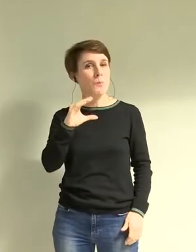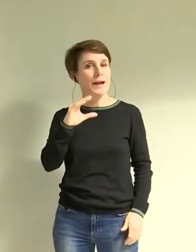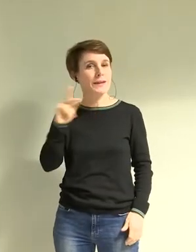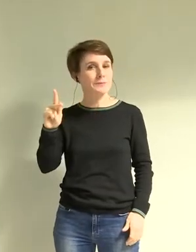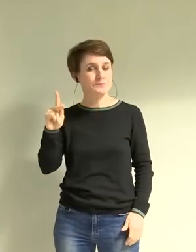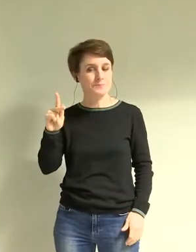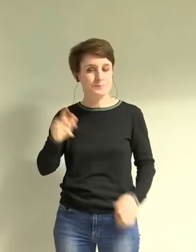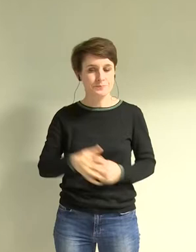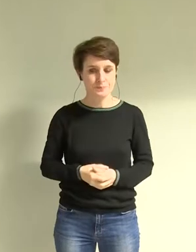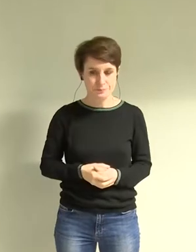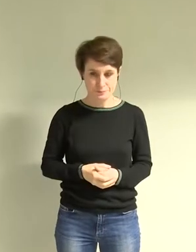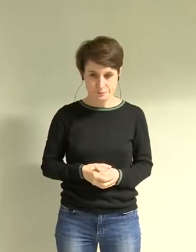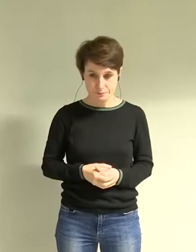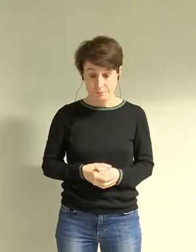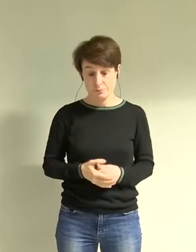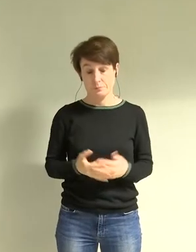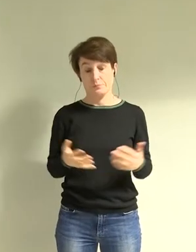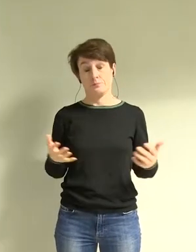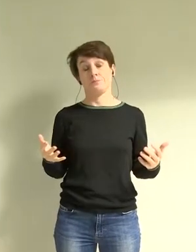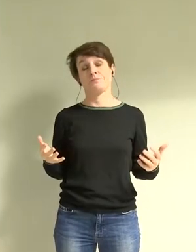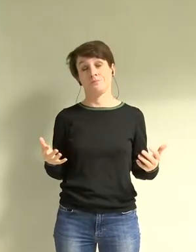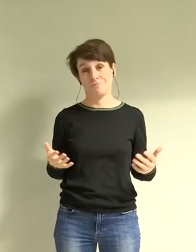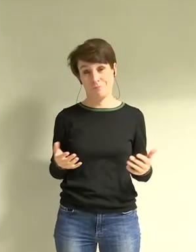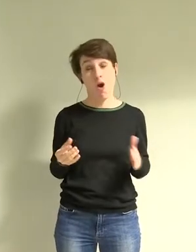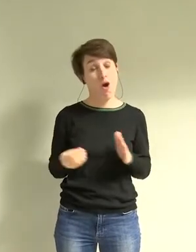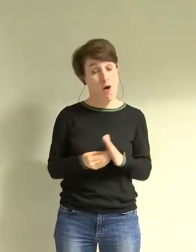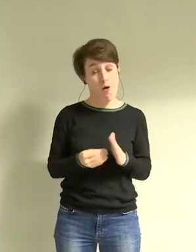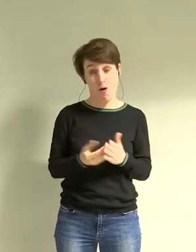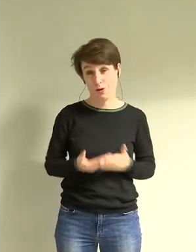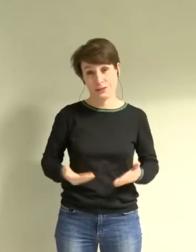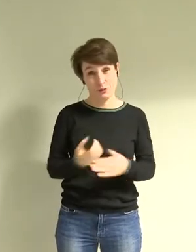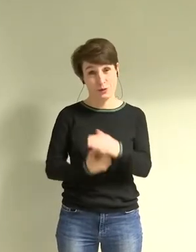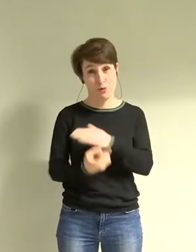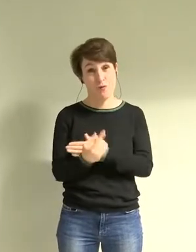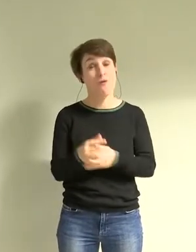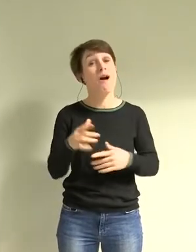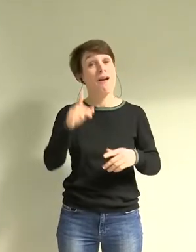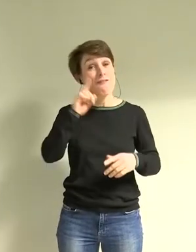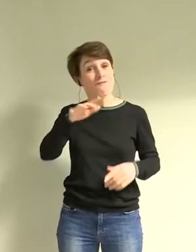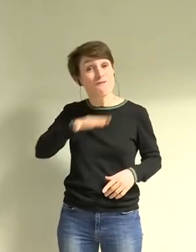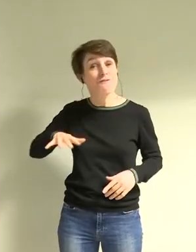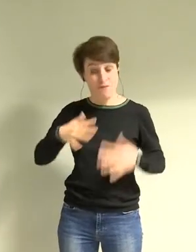une fois de plus le corps des femmes est un champ de bataille en l'occurrence ici électorale